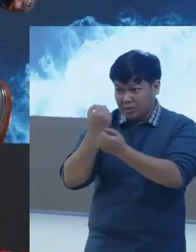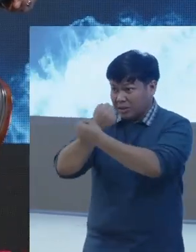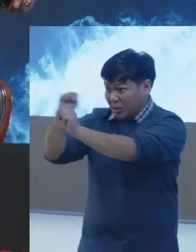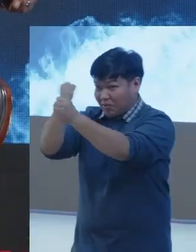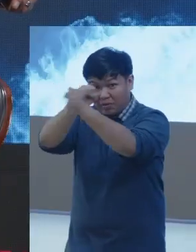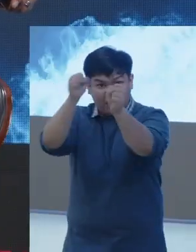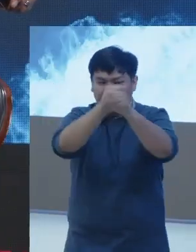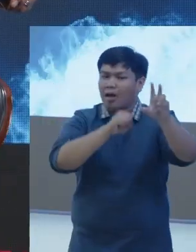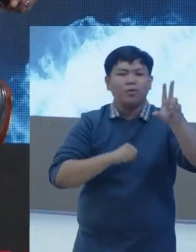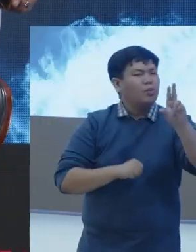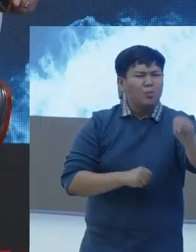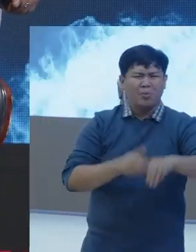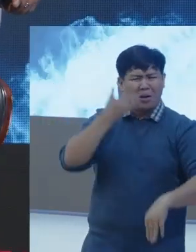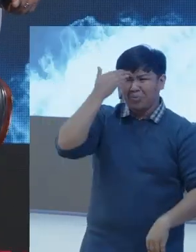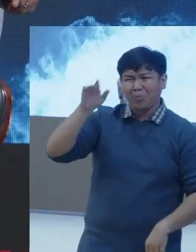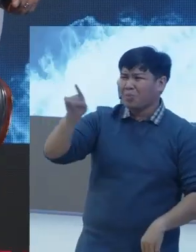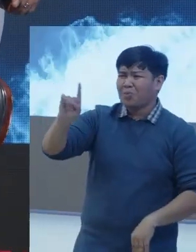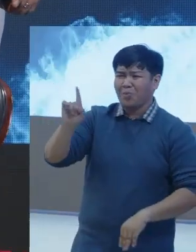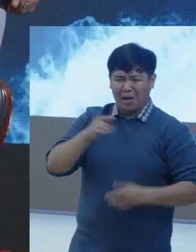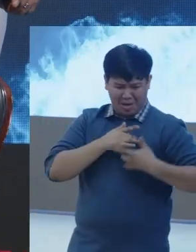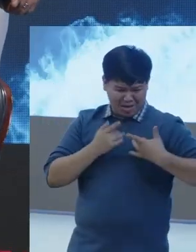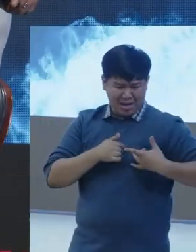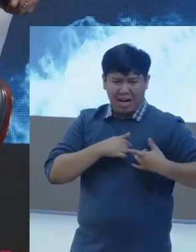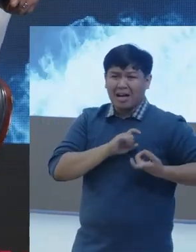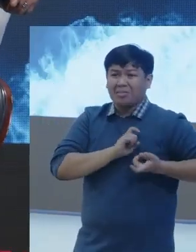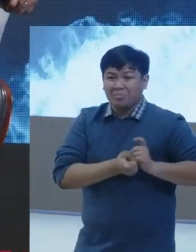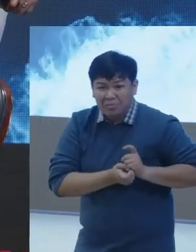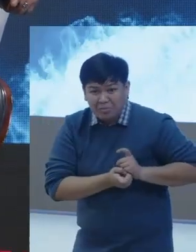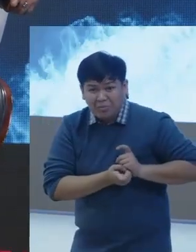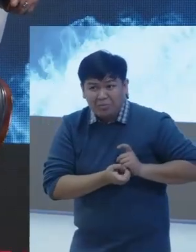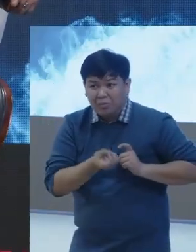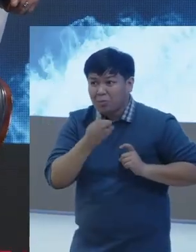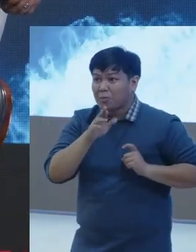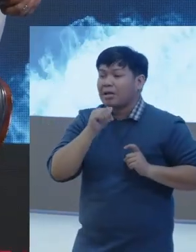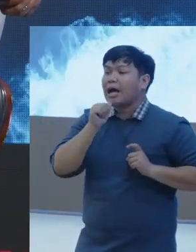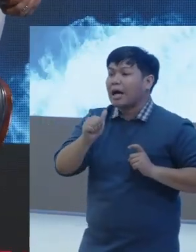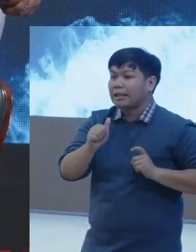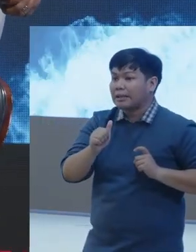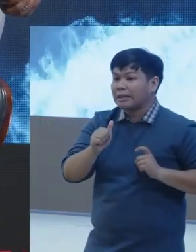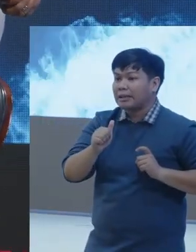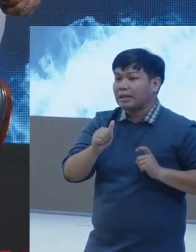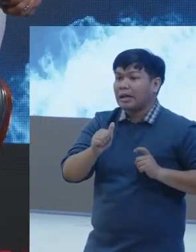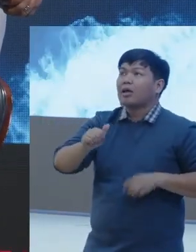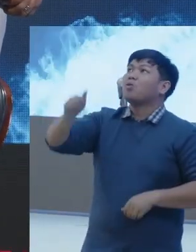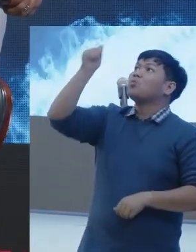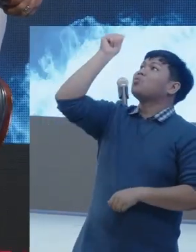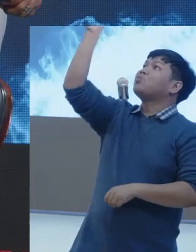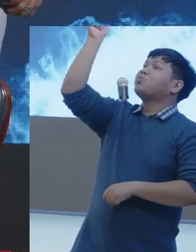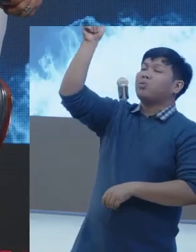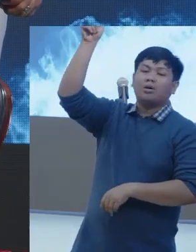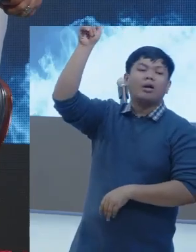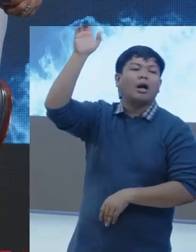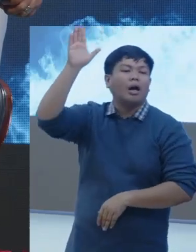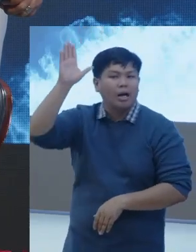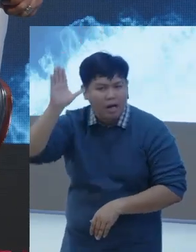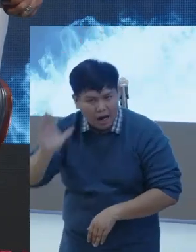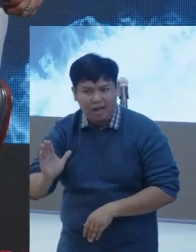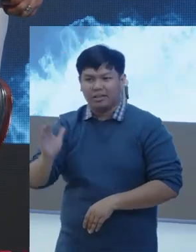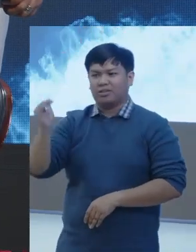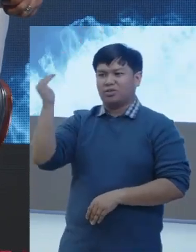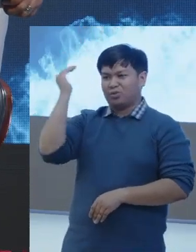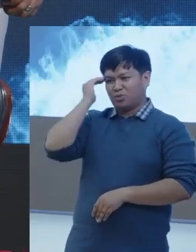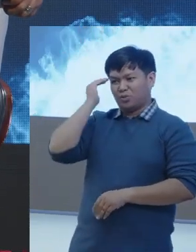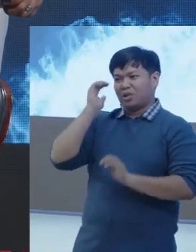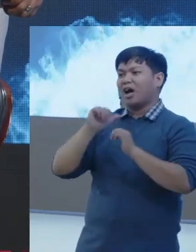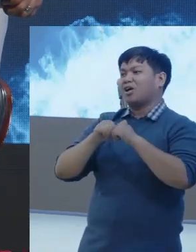at yung gospel na yon ang siyang nag-uusbong ng tunay na pananampalataya. Sabi sa 1